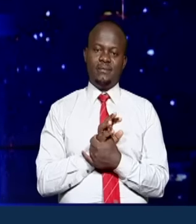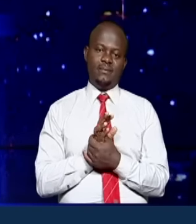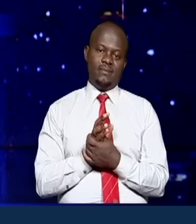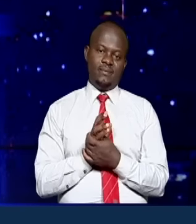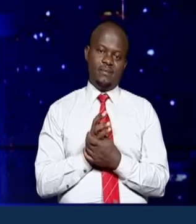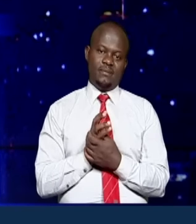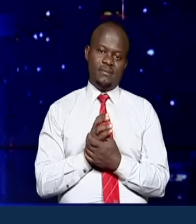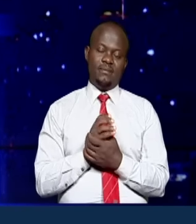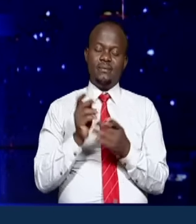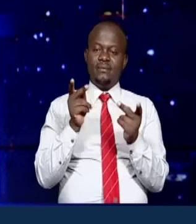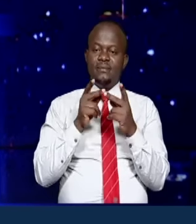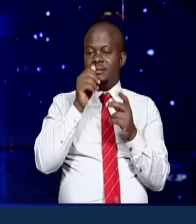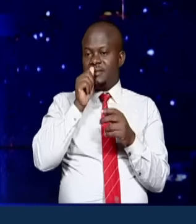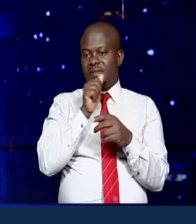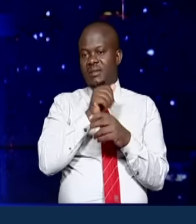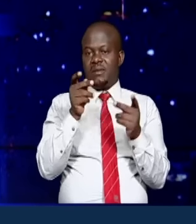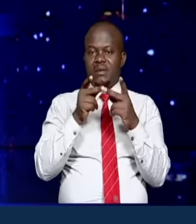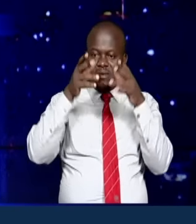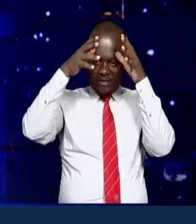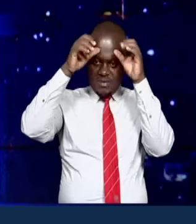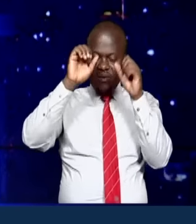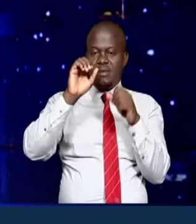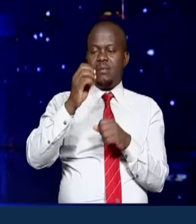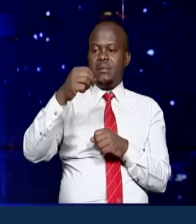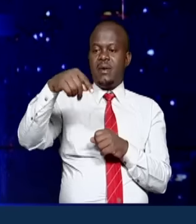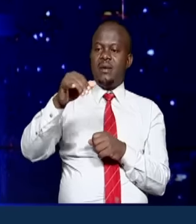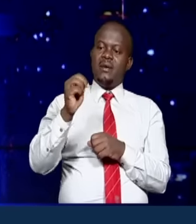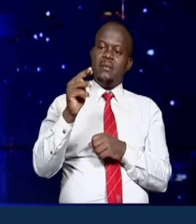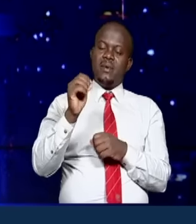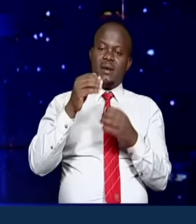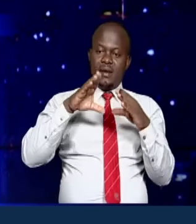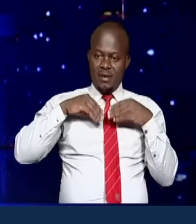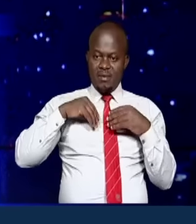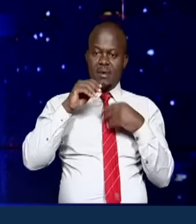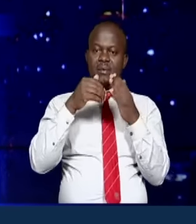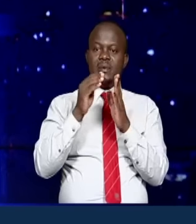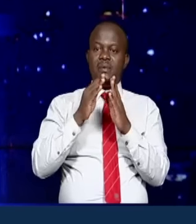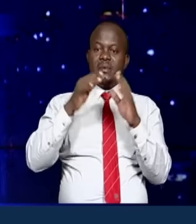Aho umukandida yigenga ku mwanya w'umukuru w'igihugu Mpayimana Philippe we yemereye abaturage bo mu mujyi wa